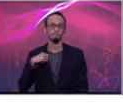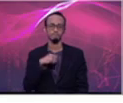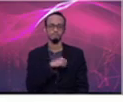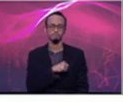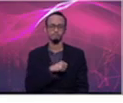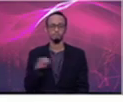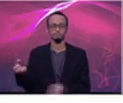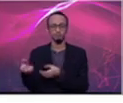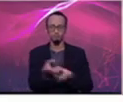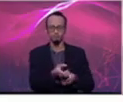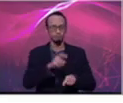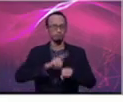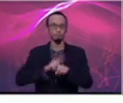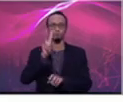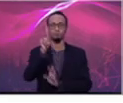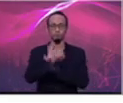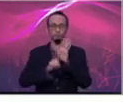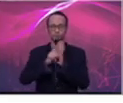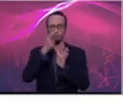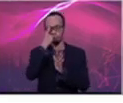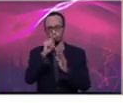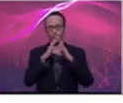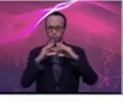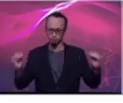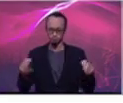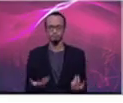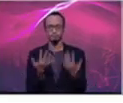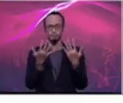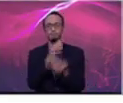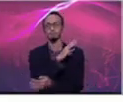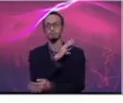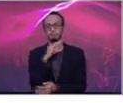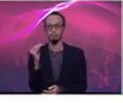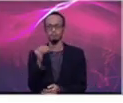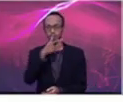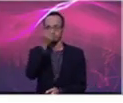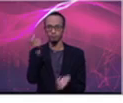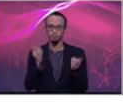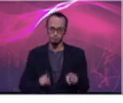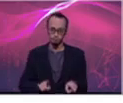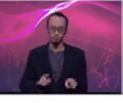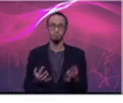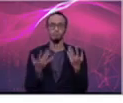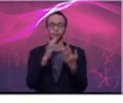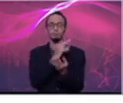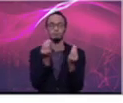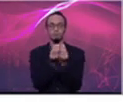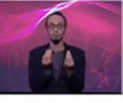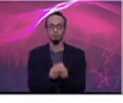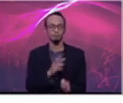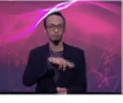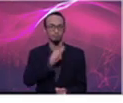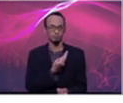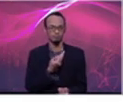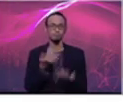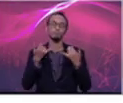masa hampir du jam bagi memadamkan api sepenuhnya dan punca sebenar kejadian serta jumlah kerugian